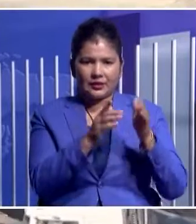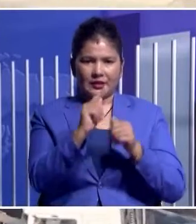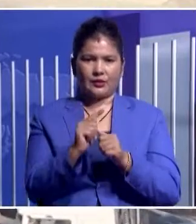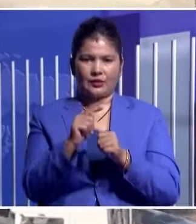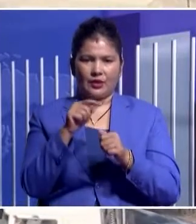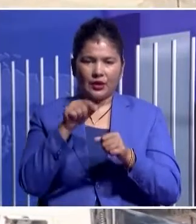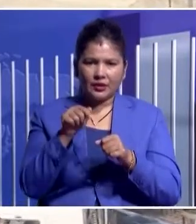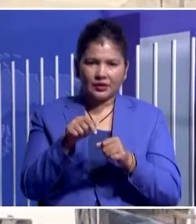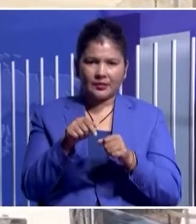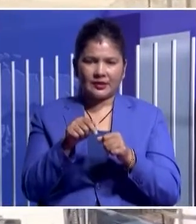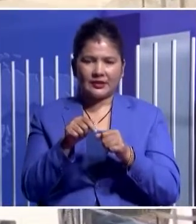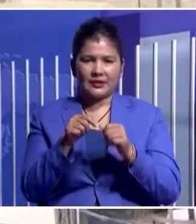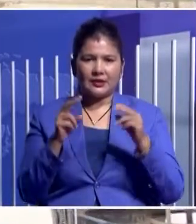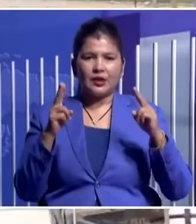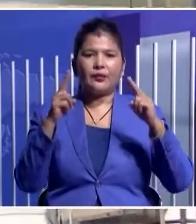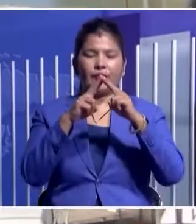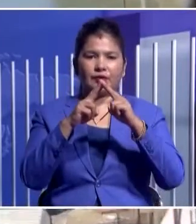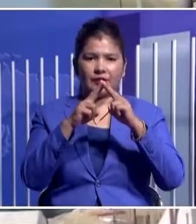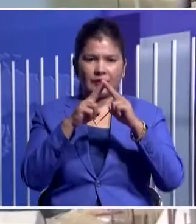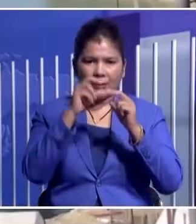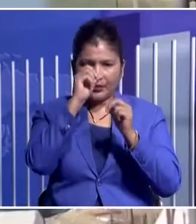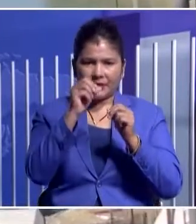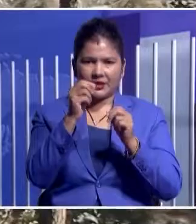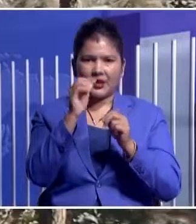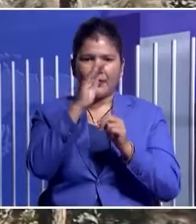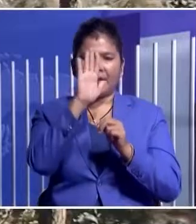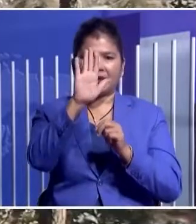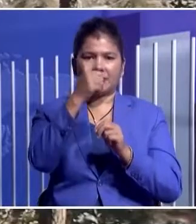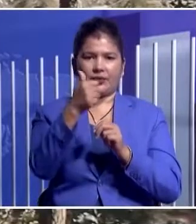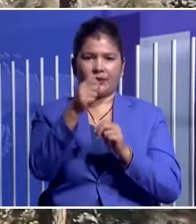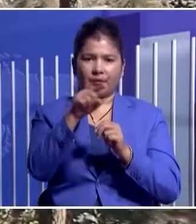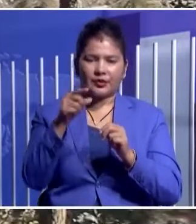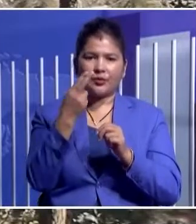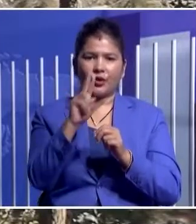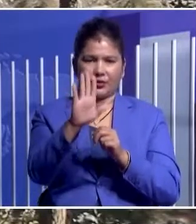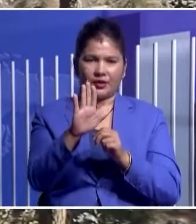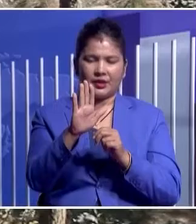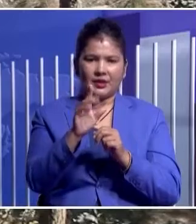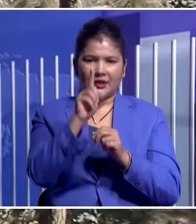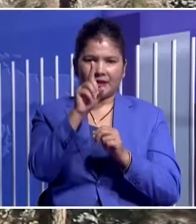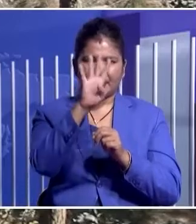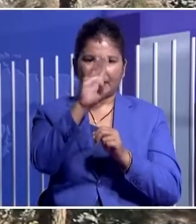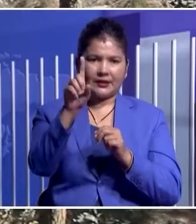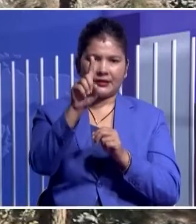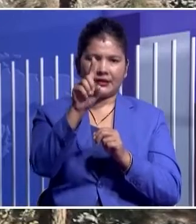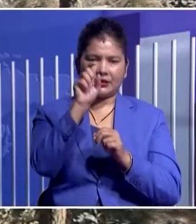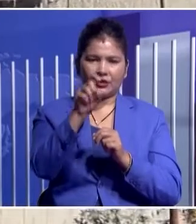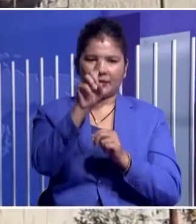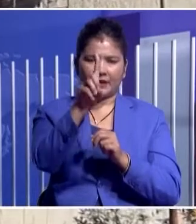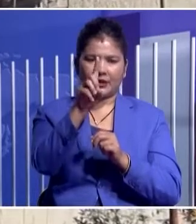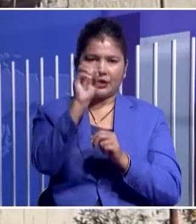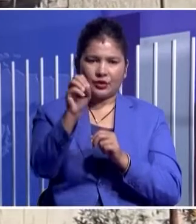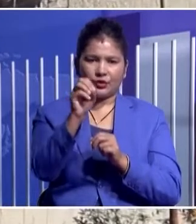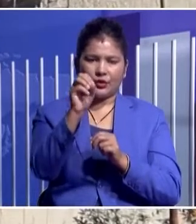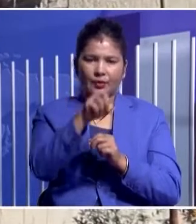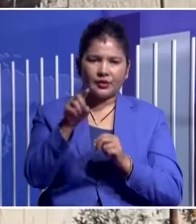हालसम्म समष्टिगत भौतिक प्रगति 56% भएको छ, यस्तै समष्टिगत वित्तीय प्रगति भने 41.10%